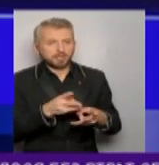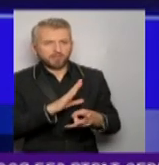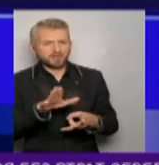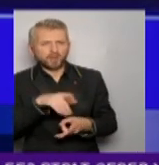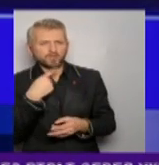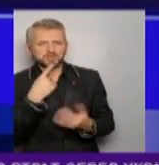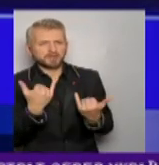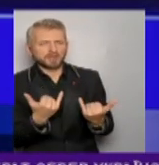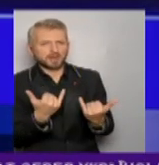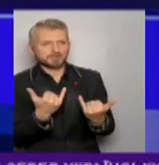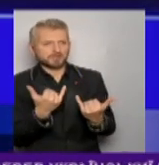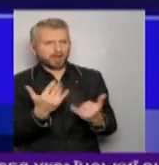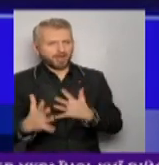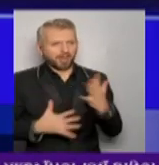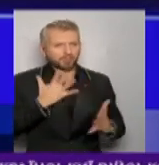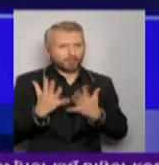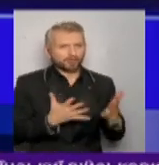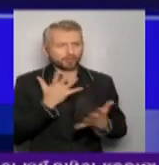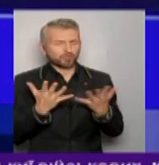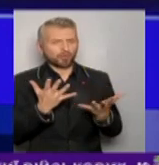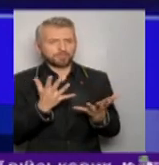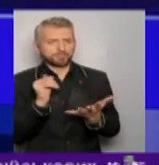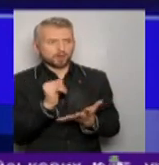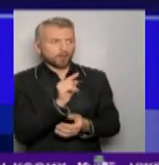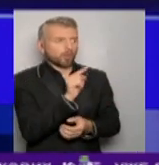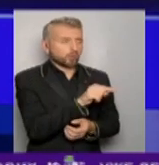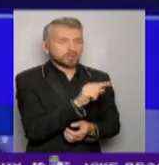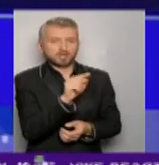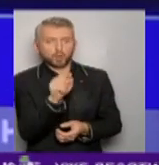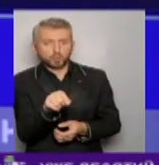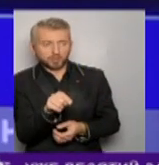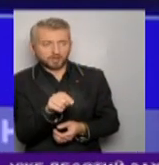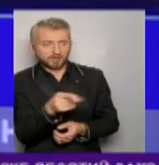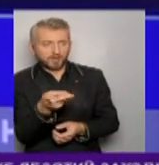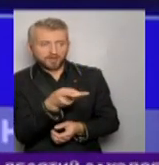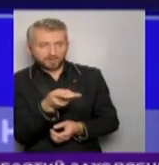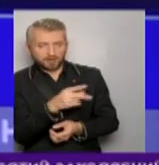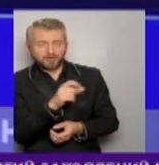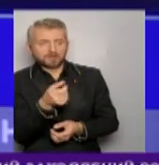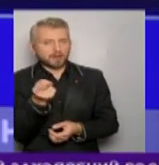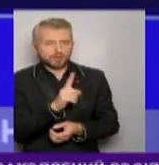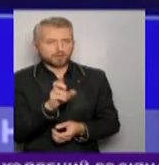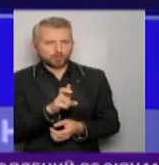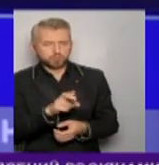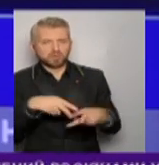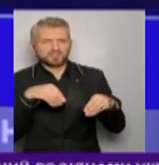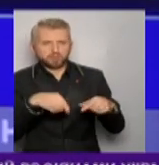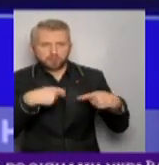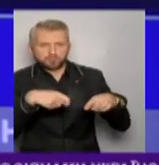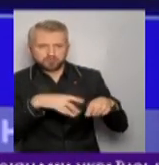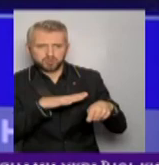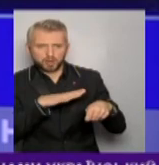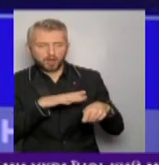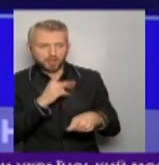зараз емоційно і один, і другий, до речі, з них за те, щоб функціонував ринок землі. Але ви бачите,